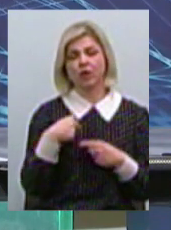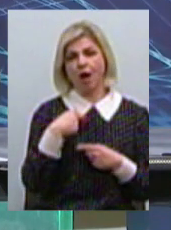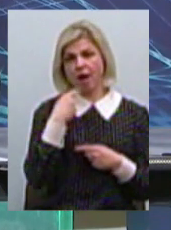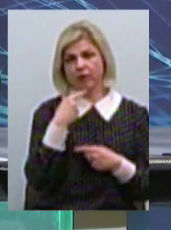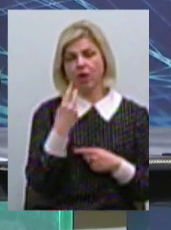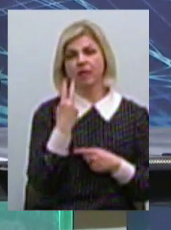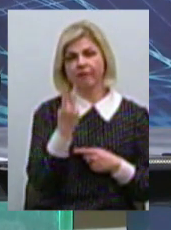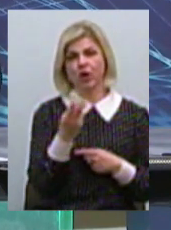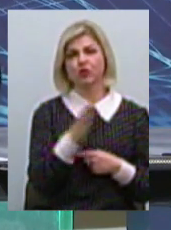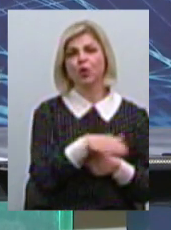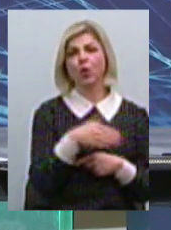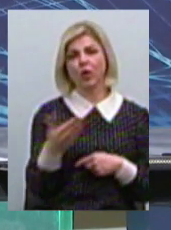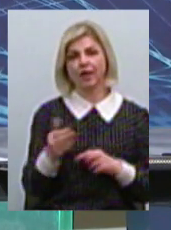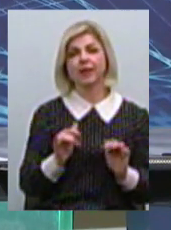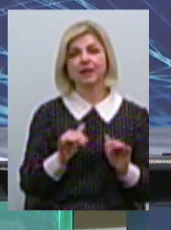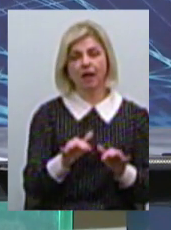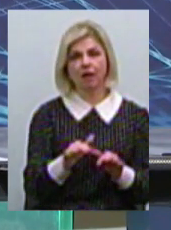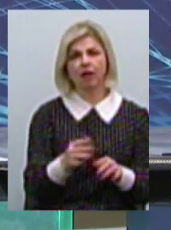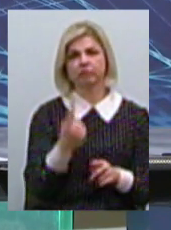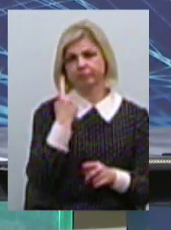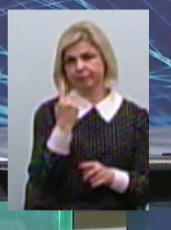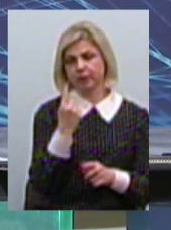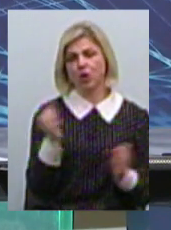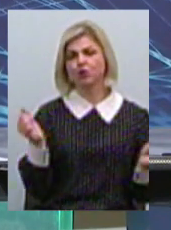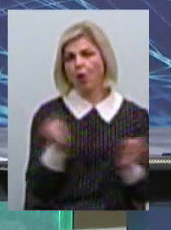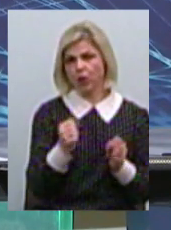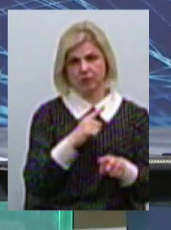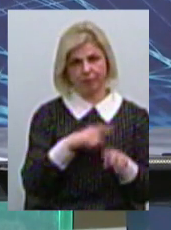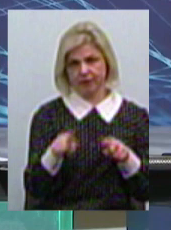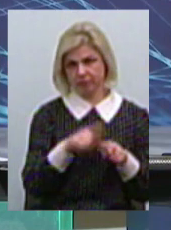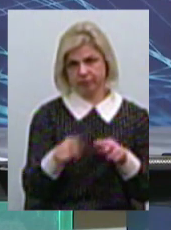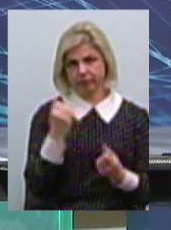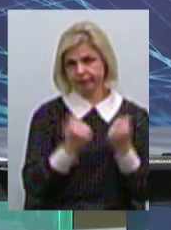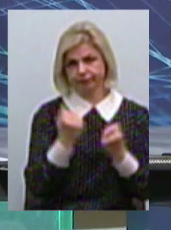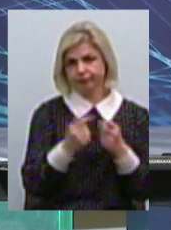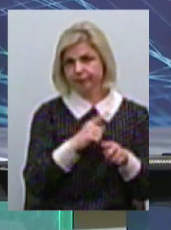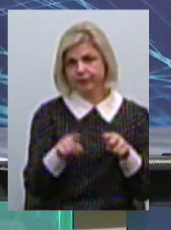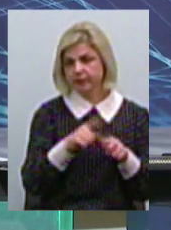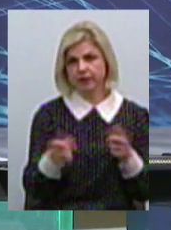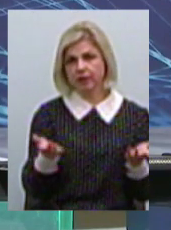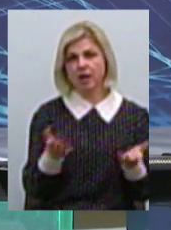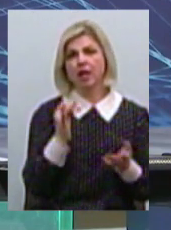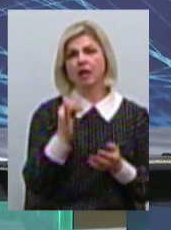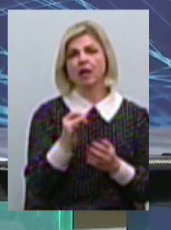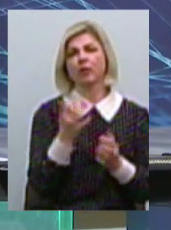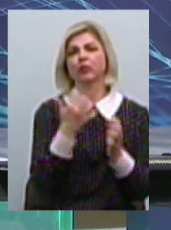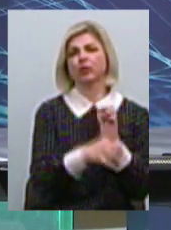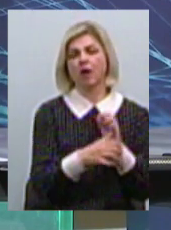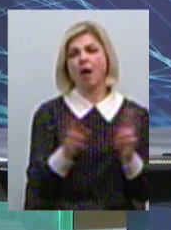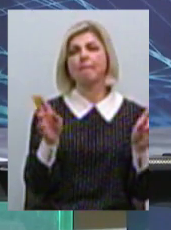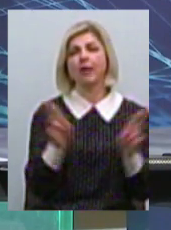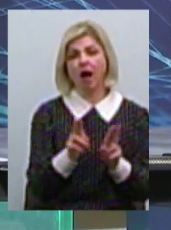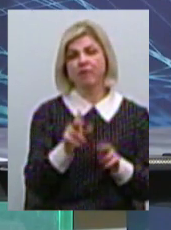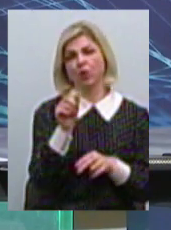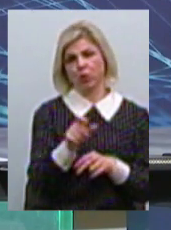2 сторони медалі. Це збільшена швидкість керування транспортним засобом, а також і нехтування правил дорожнього руху самим